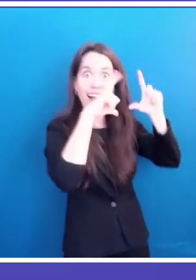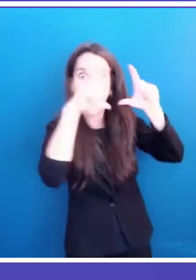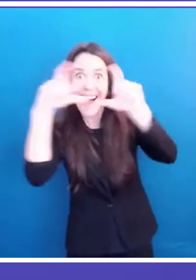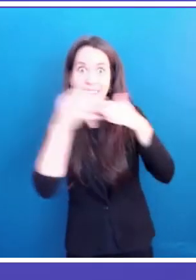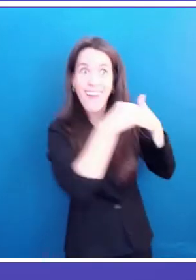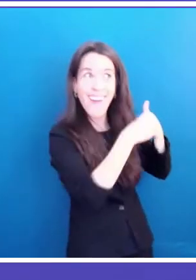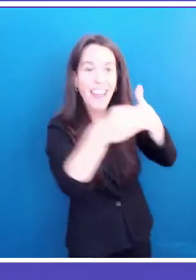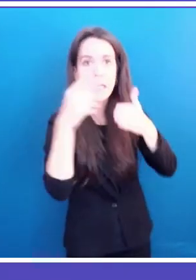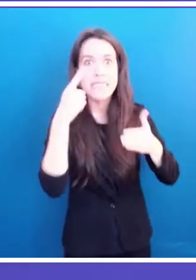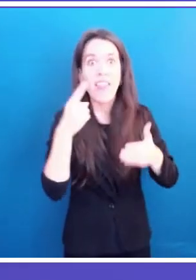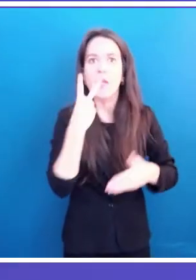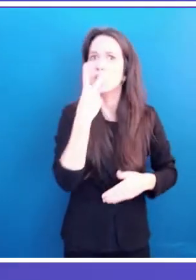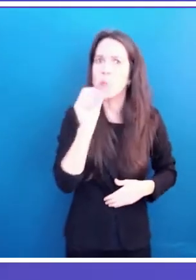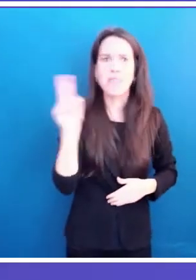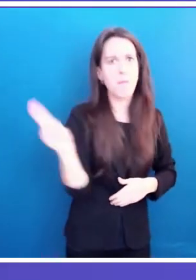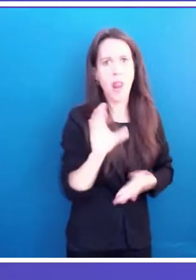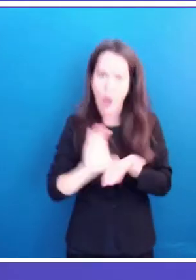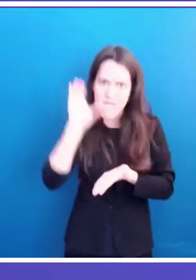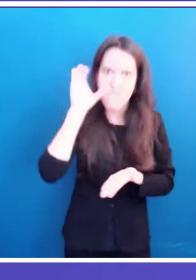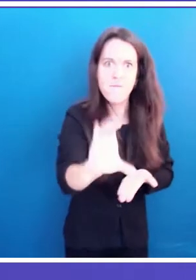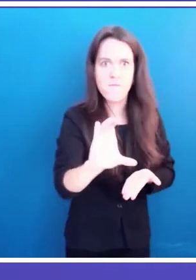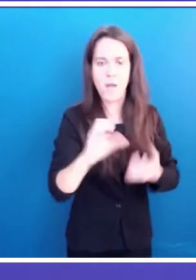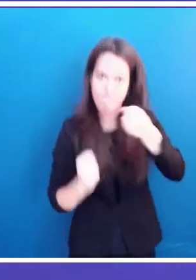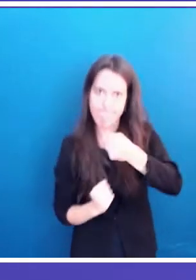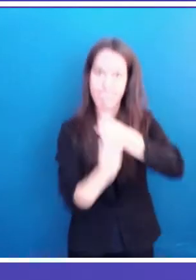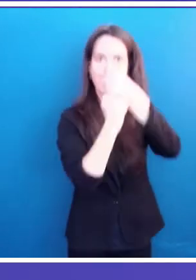لوكالات السفر ولمشغلي الجولات السياحية،